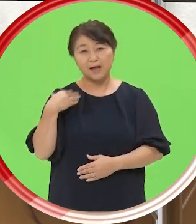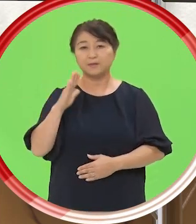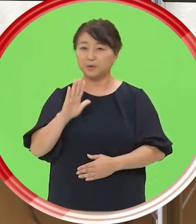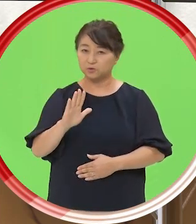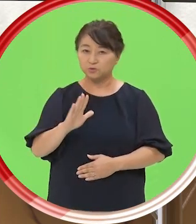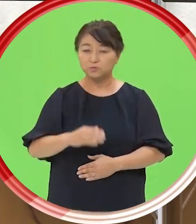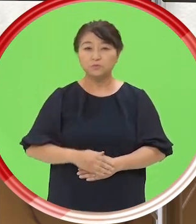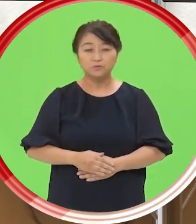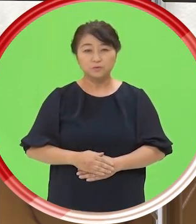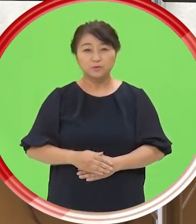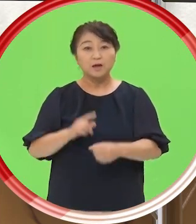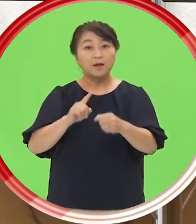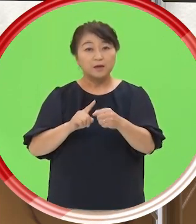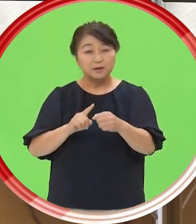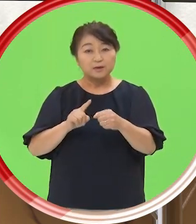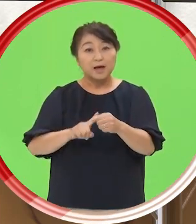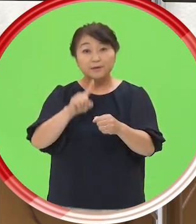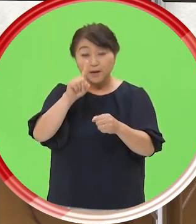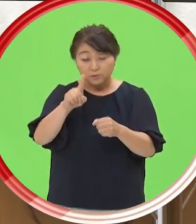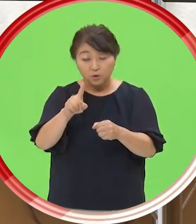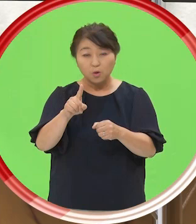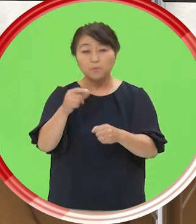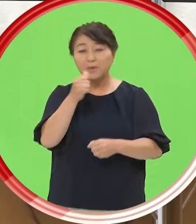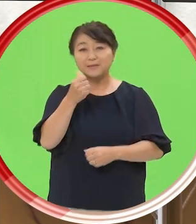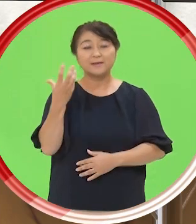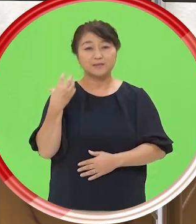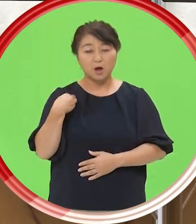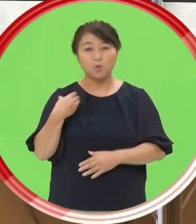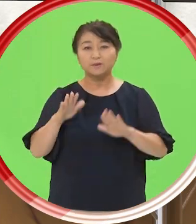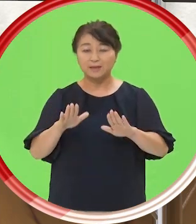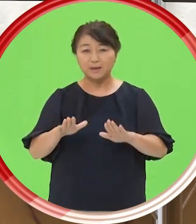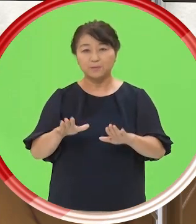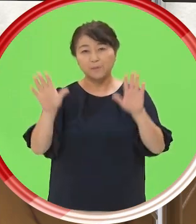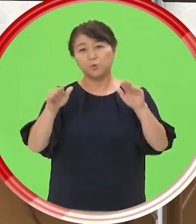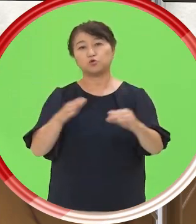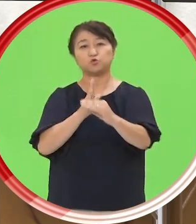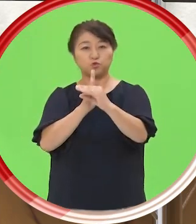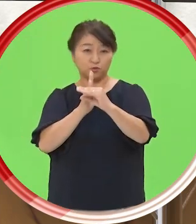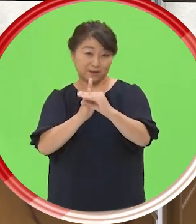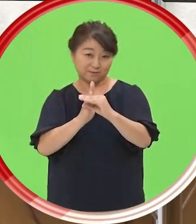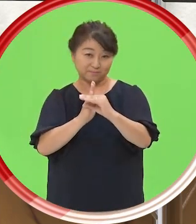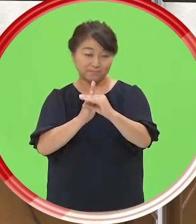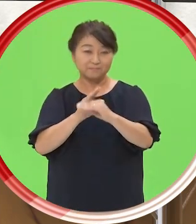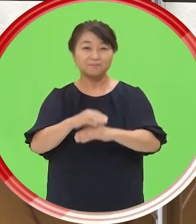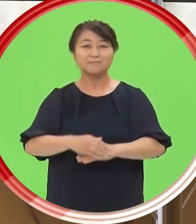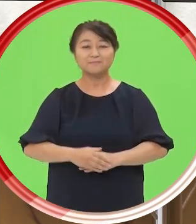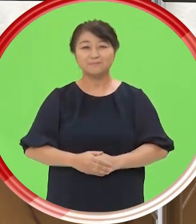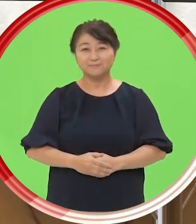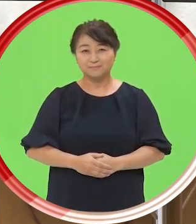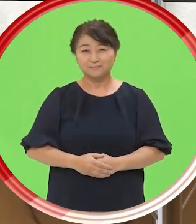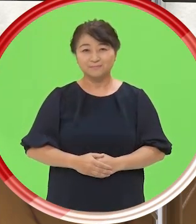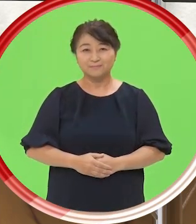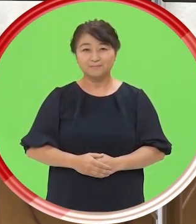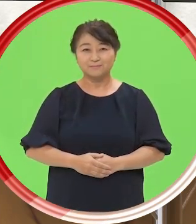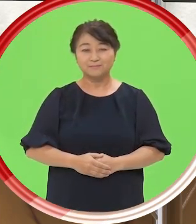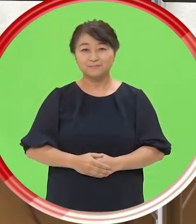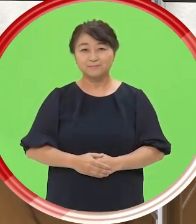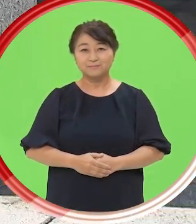があります。ただいま来年のメッセンジャーを募集しているということで、どういうことをするのか取材し